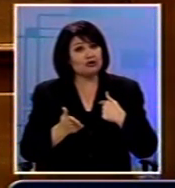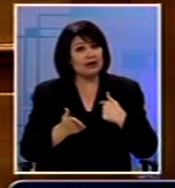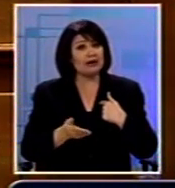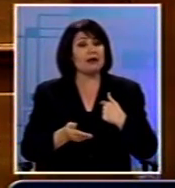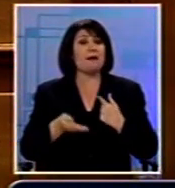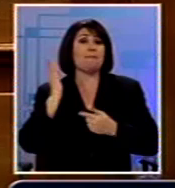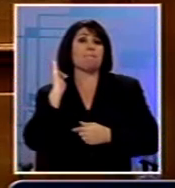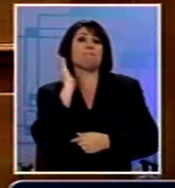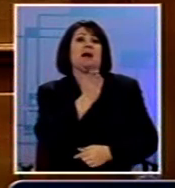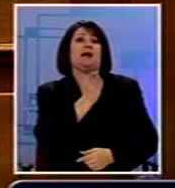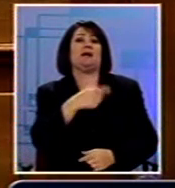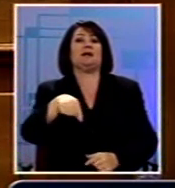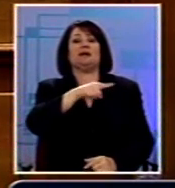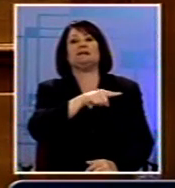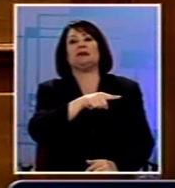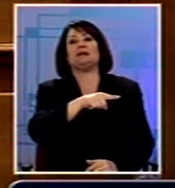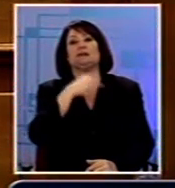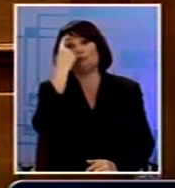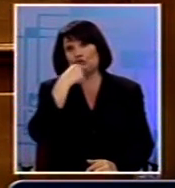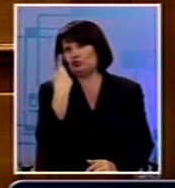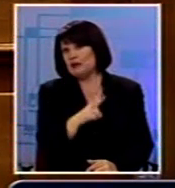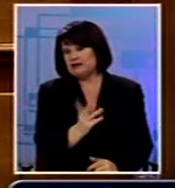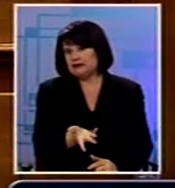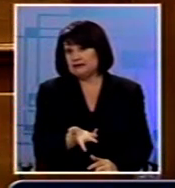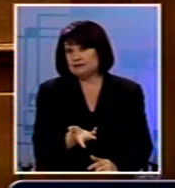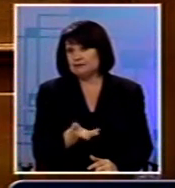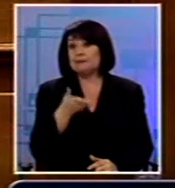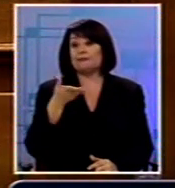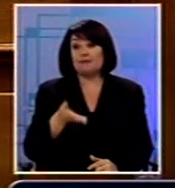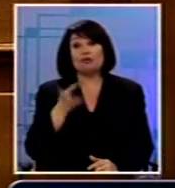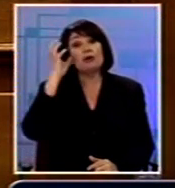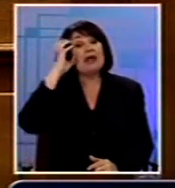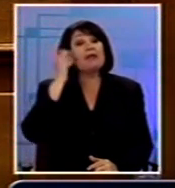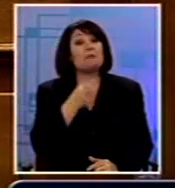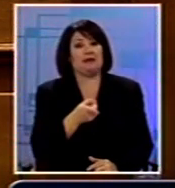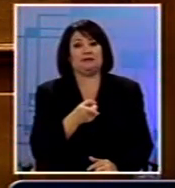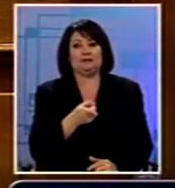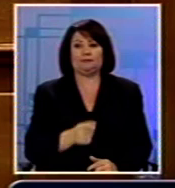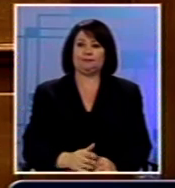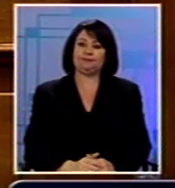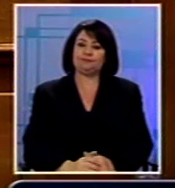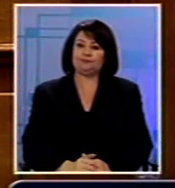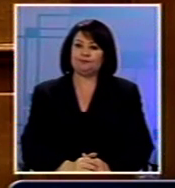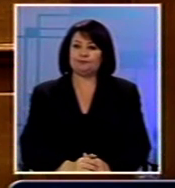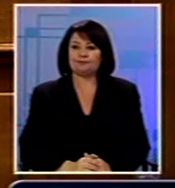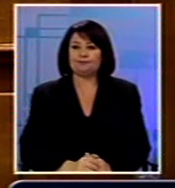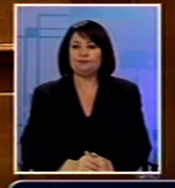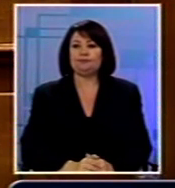σε βάρος σας και σε βάρος δικών σας προσώπων. Και αυτό να το θυμάστε.